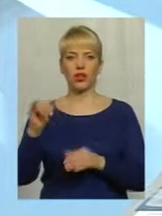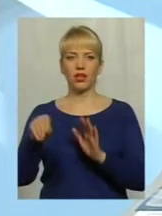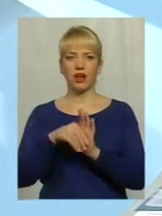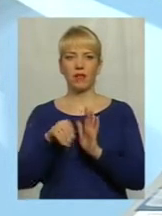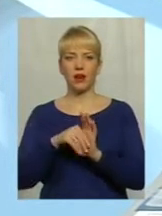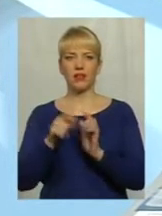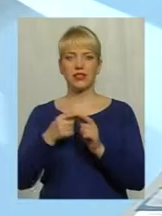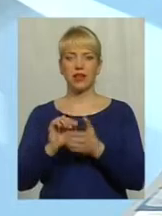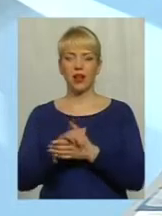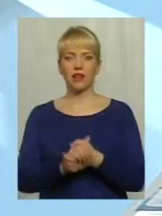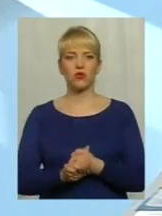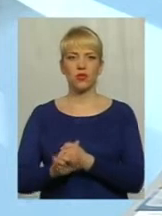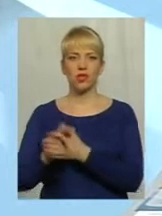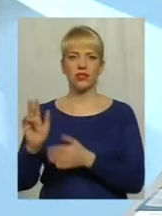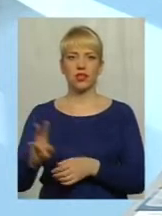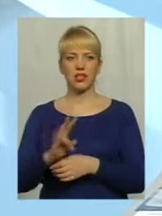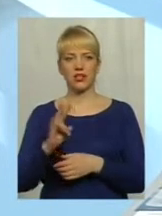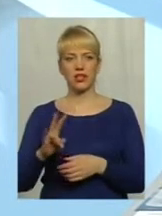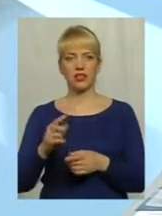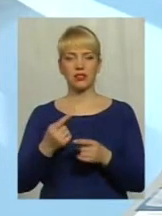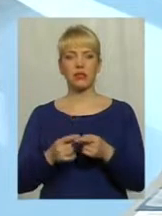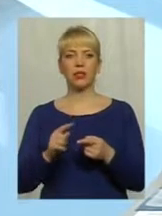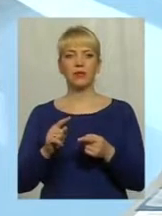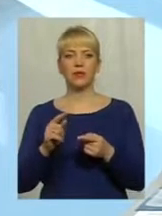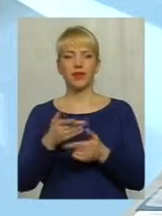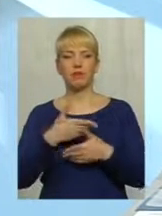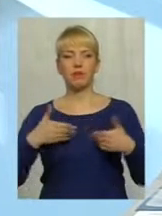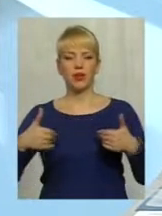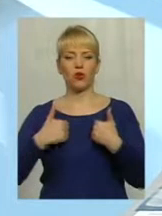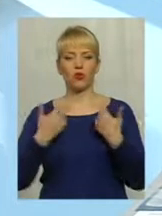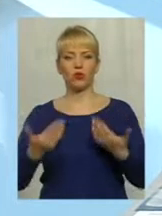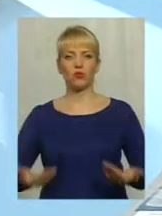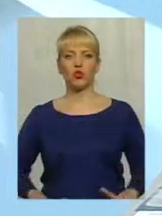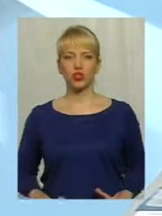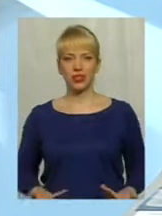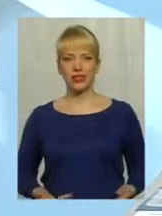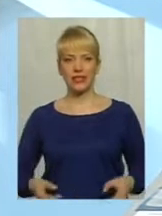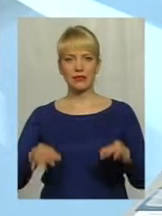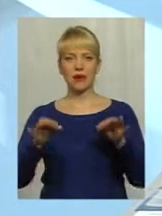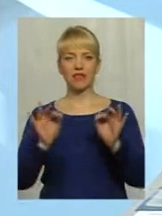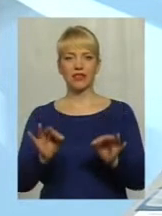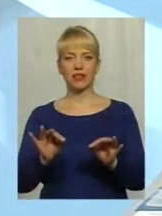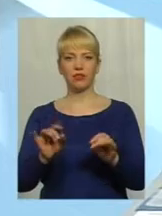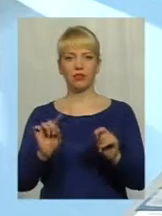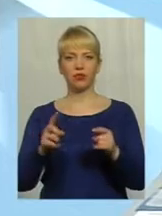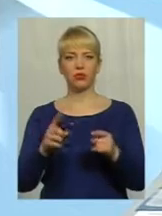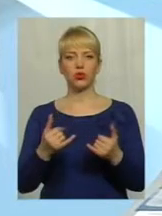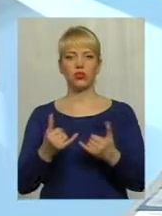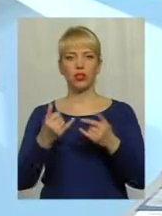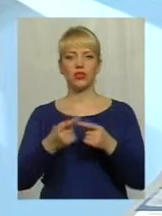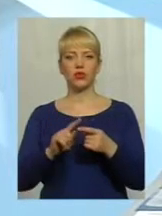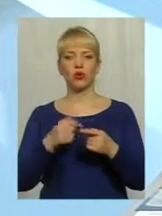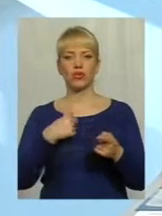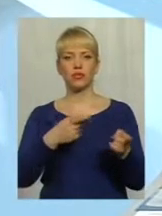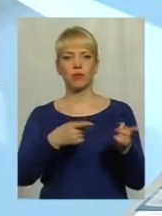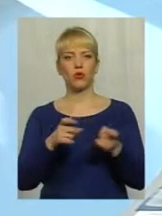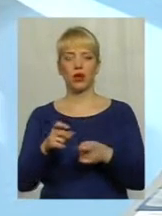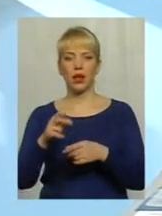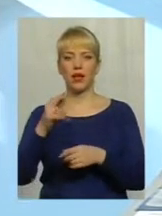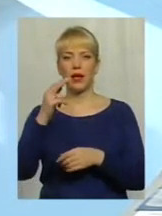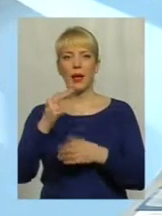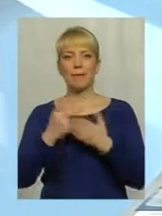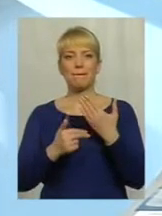тут вже трошки в сюжеті згадувалося. Ми хочемо жити справедливо, тому що до цього нас понукає Біблія і наша